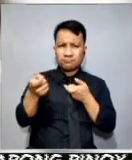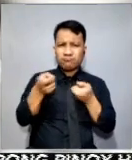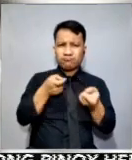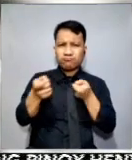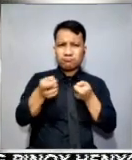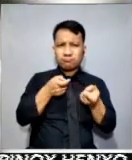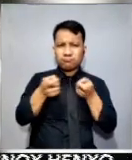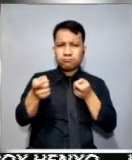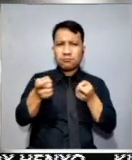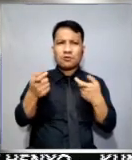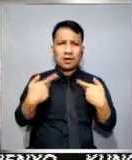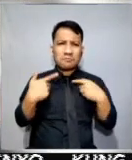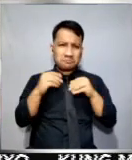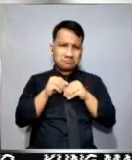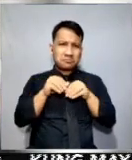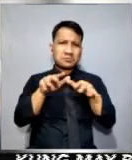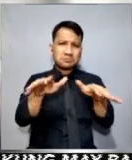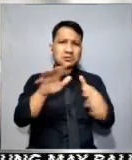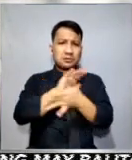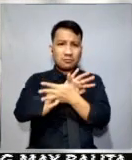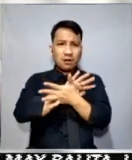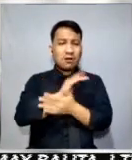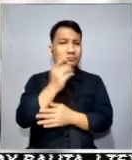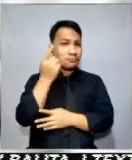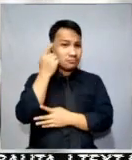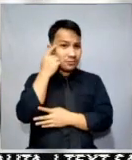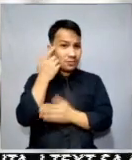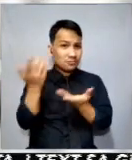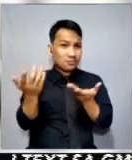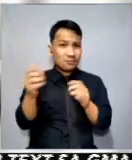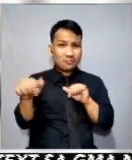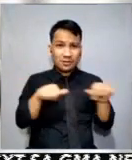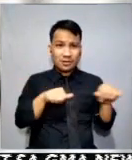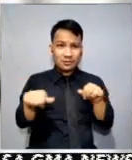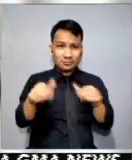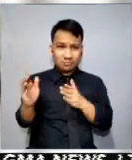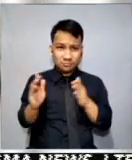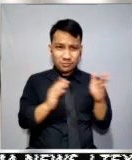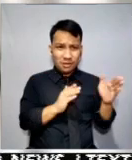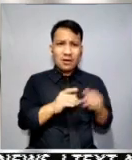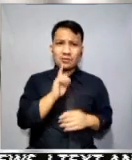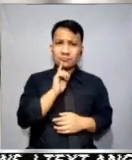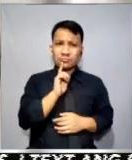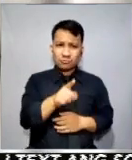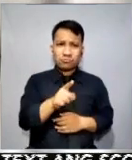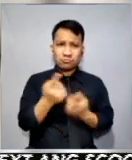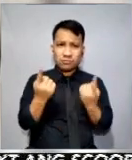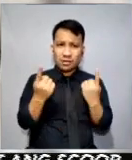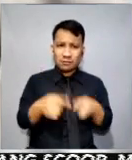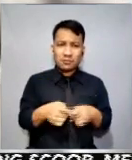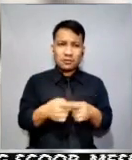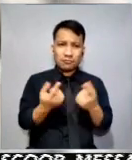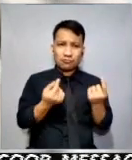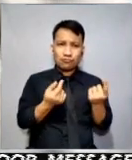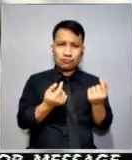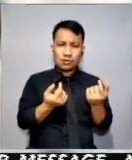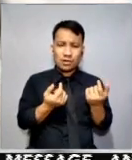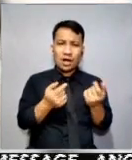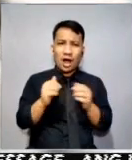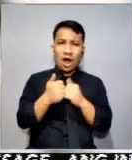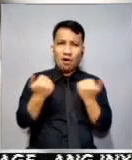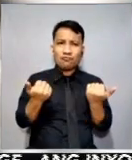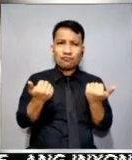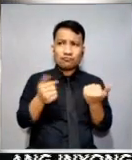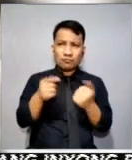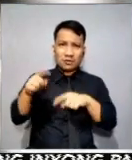ating action plan ay sa tingin natin ay nagwo-work na siya sa pamamagitan ng mga iba't ibang intervensyon